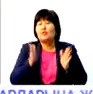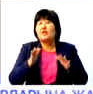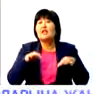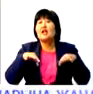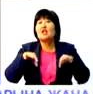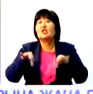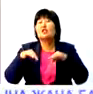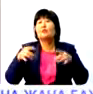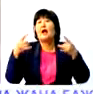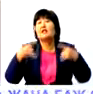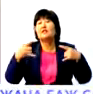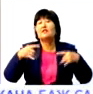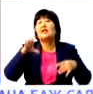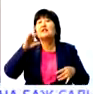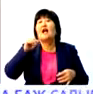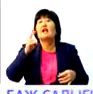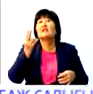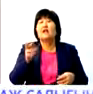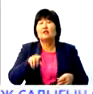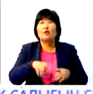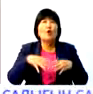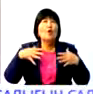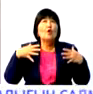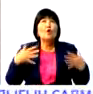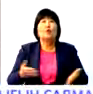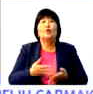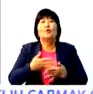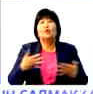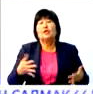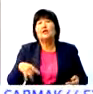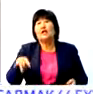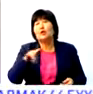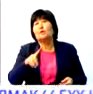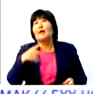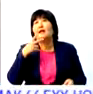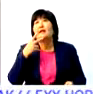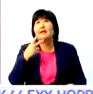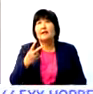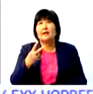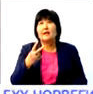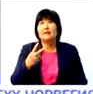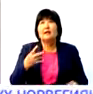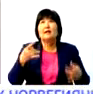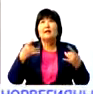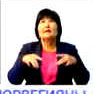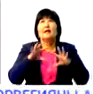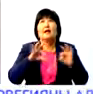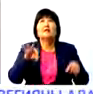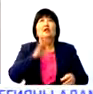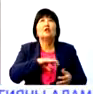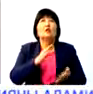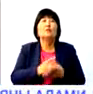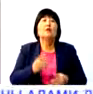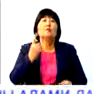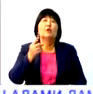жылжымалы телевизиялық станция сияқты үлкен дүниені республикада екі ақ телеарна емденіп отыр.